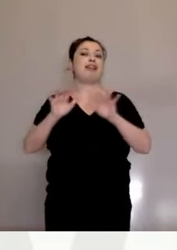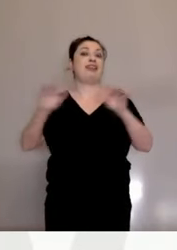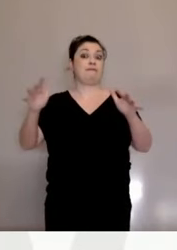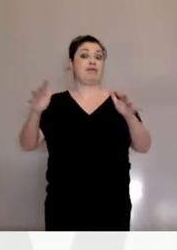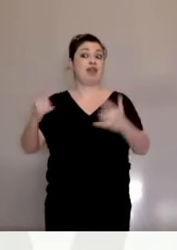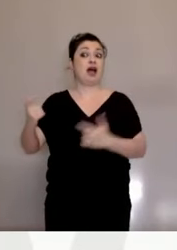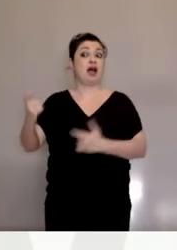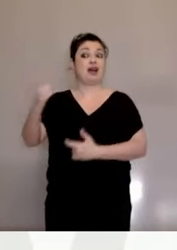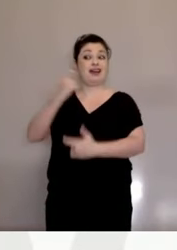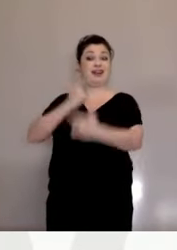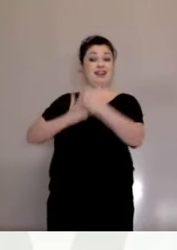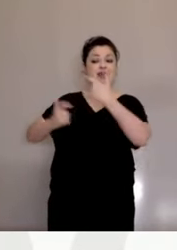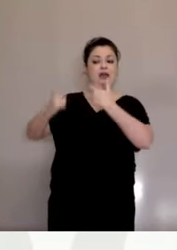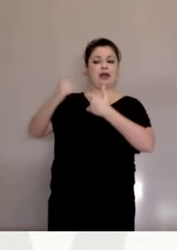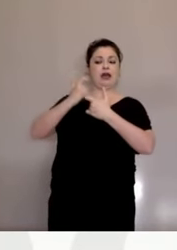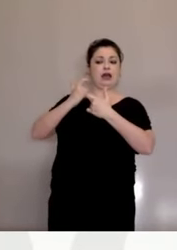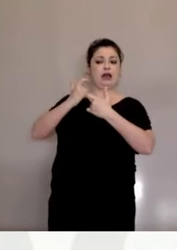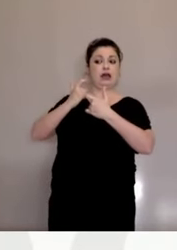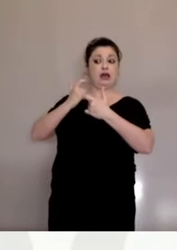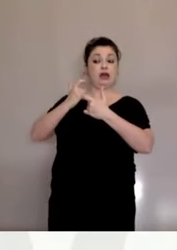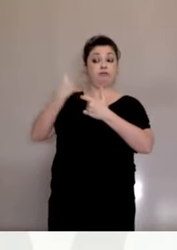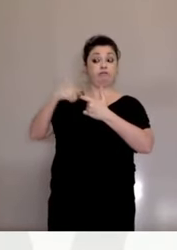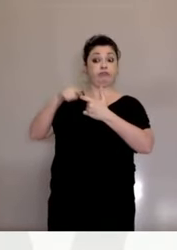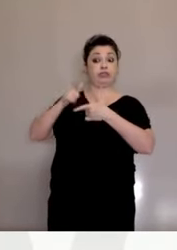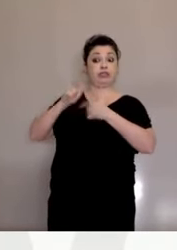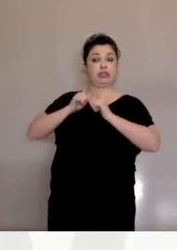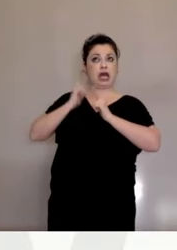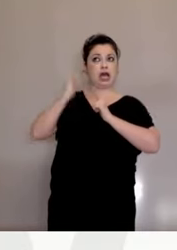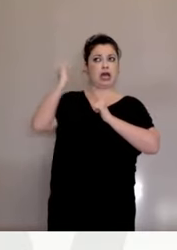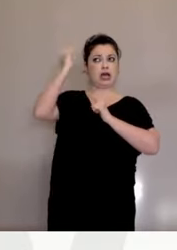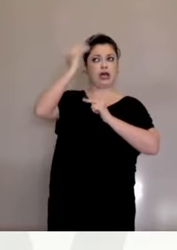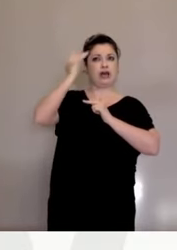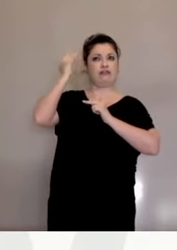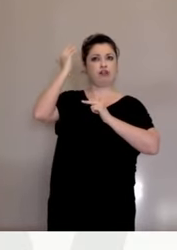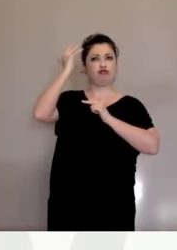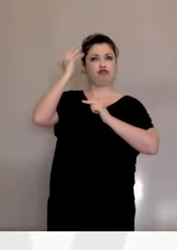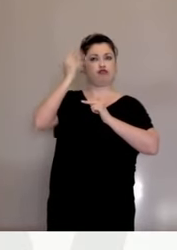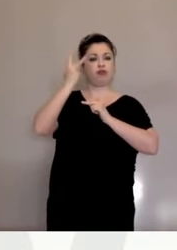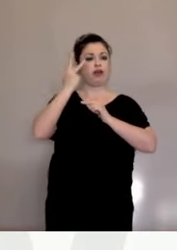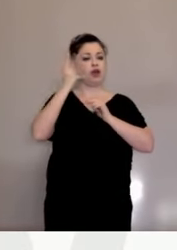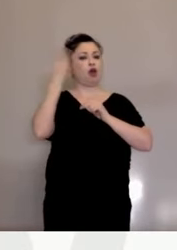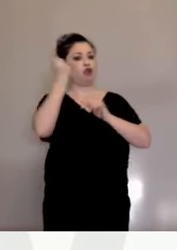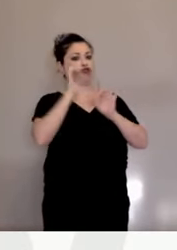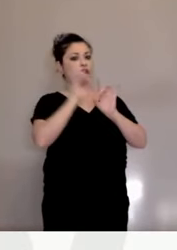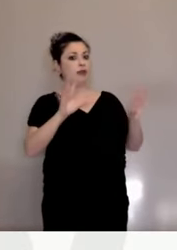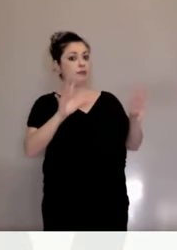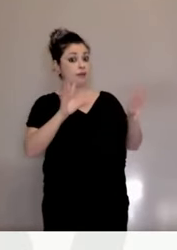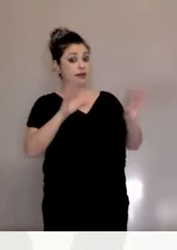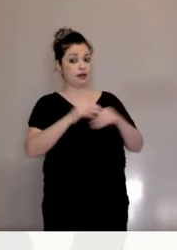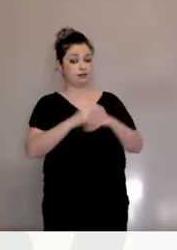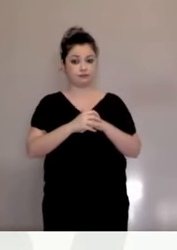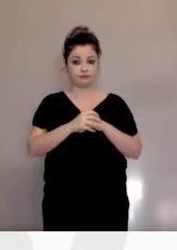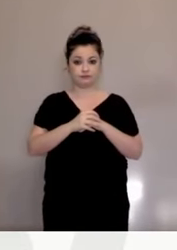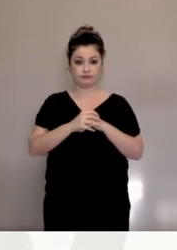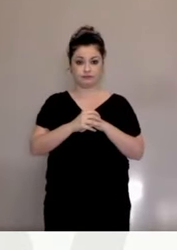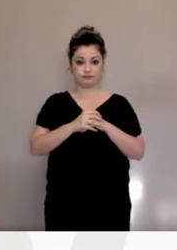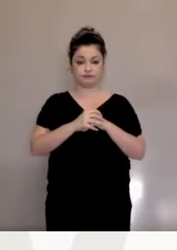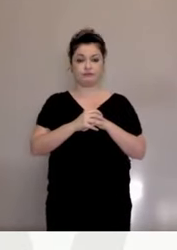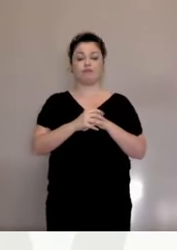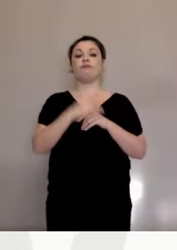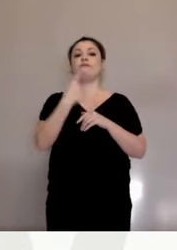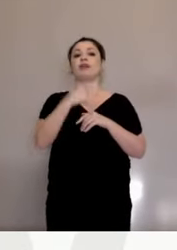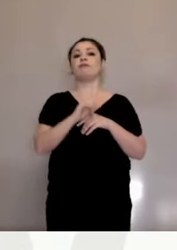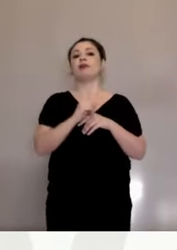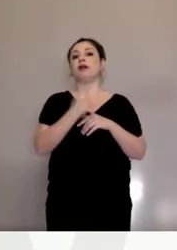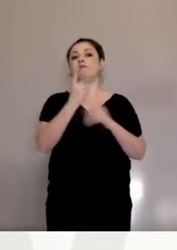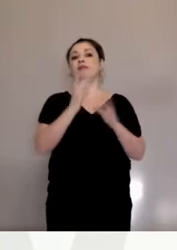porta a ripensare in altro modo il concetto di libertà. Questa è una prima questione